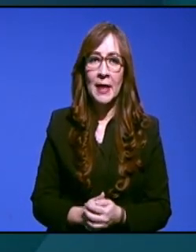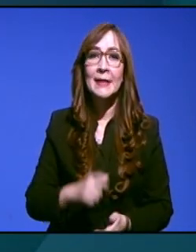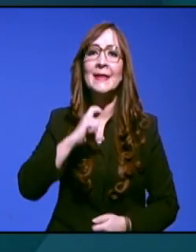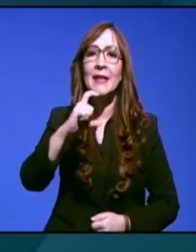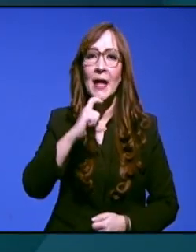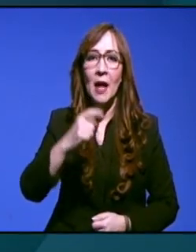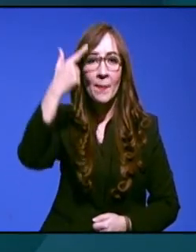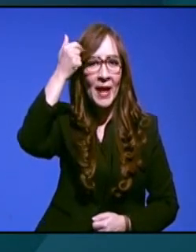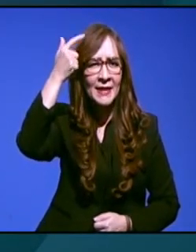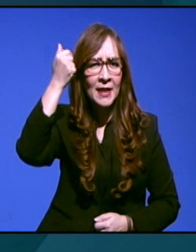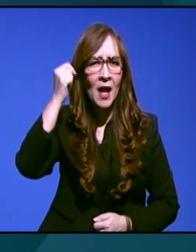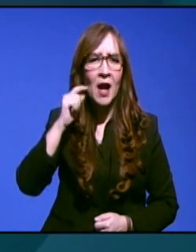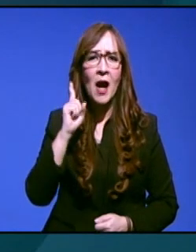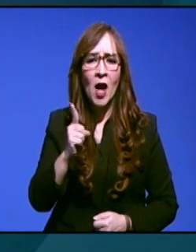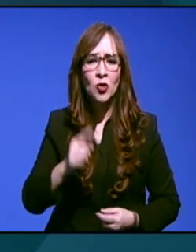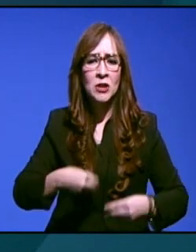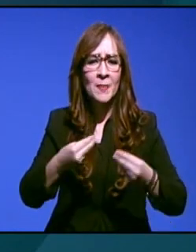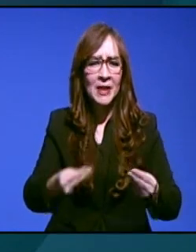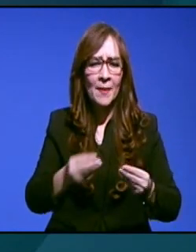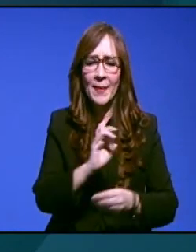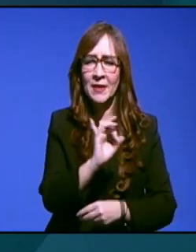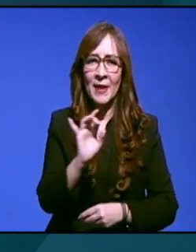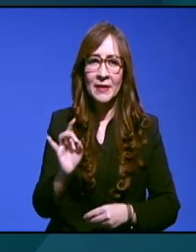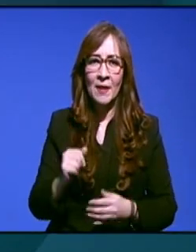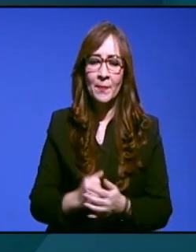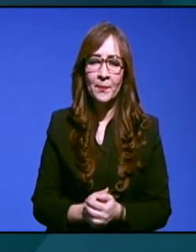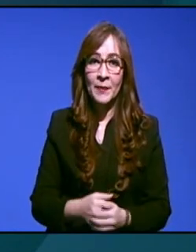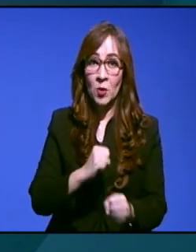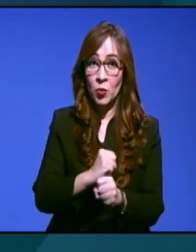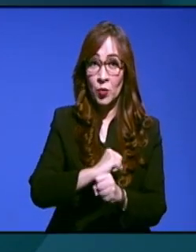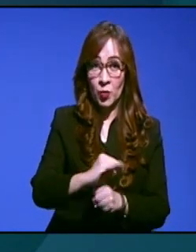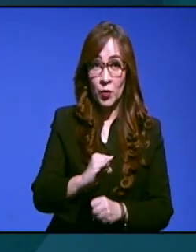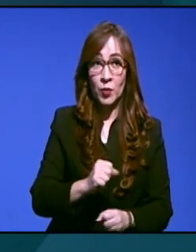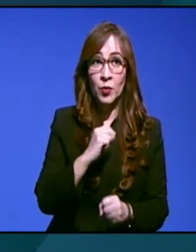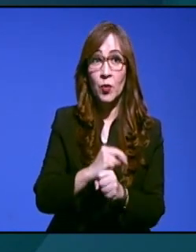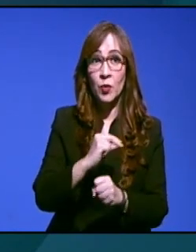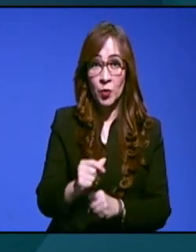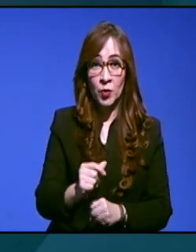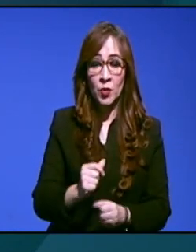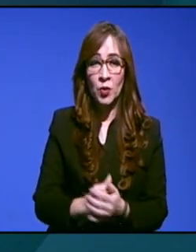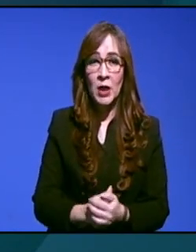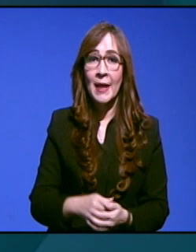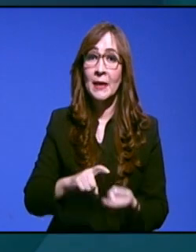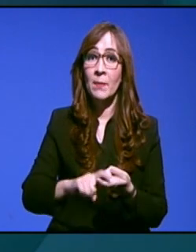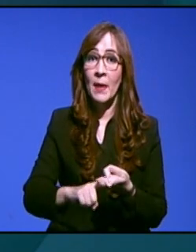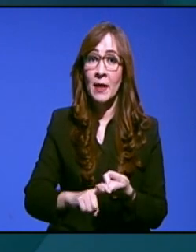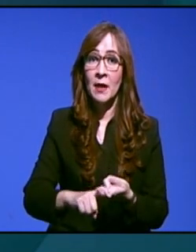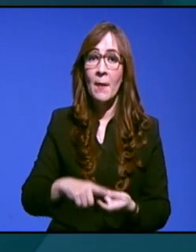beragam. Selain itu, kehadiran guru dan komunikasi dengan teman sebaya juga penting meski dilakukan secara